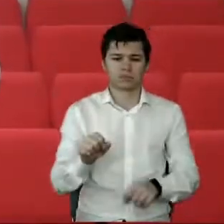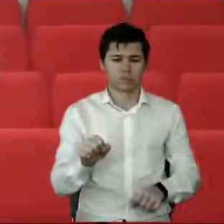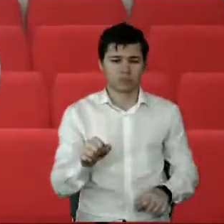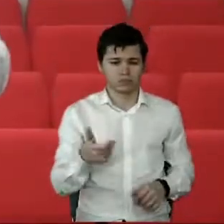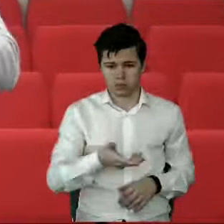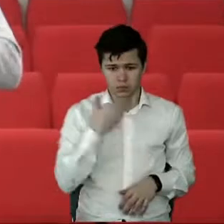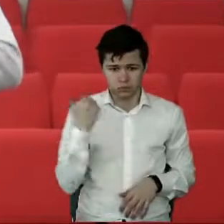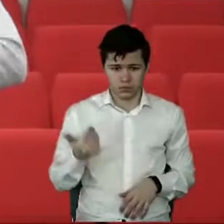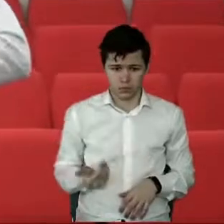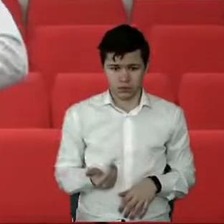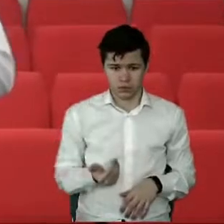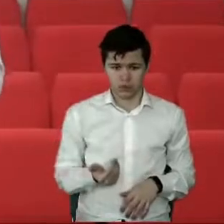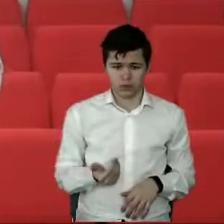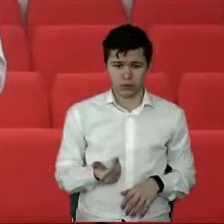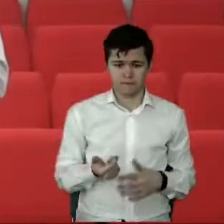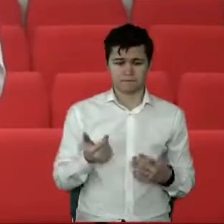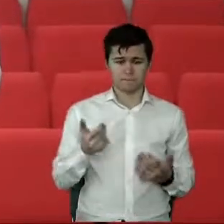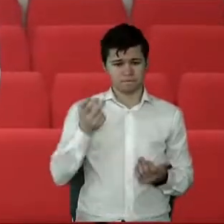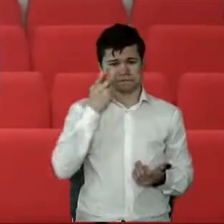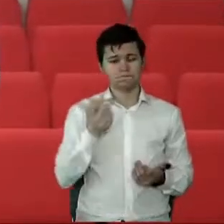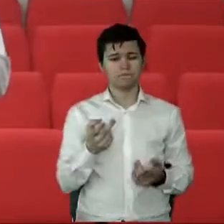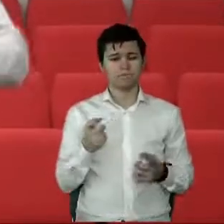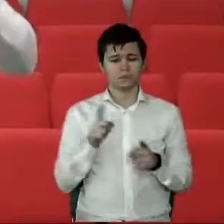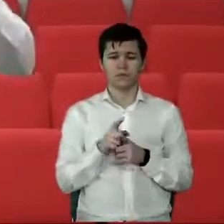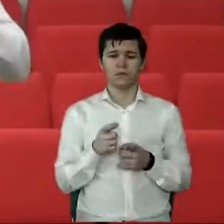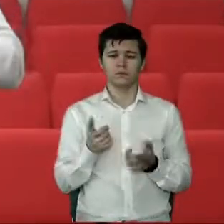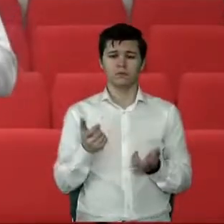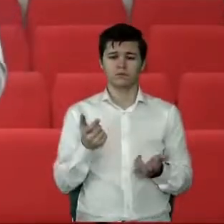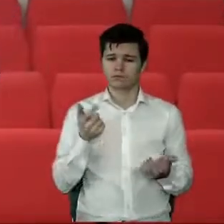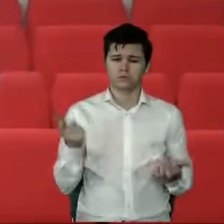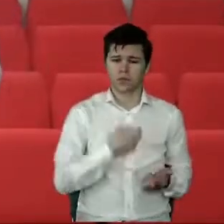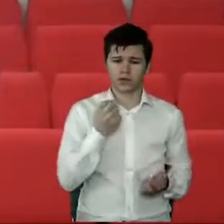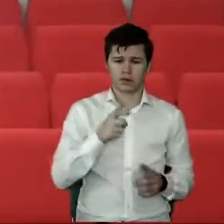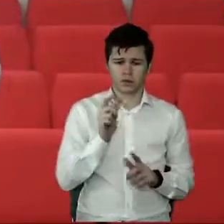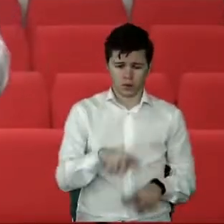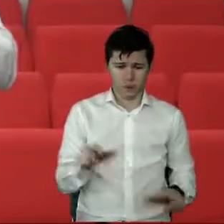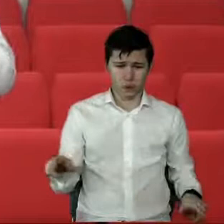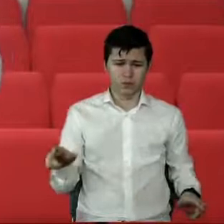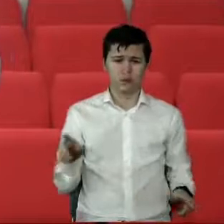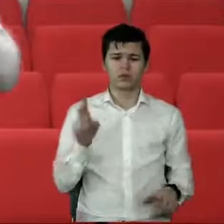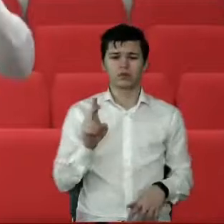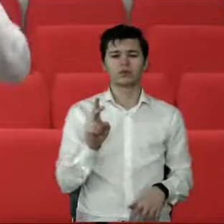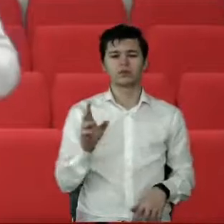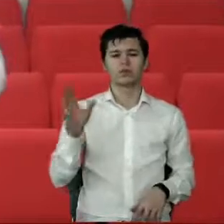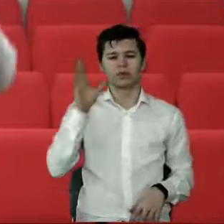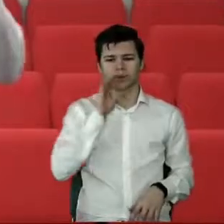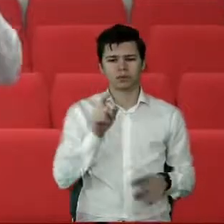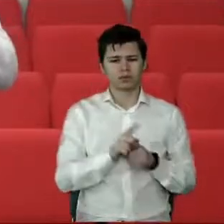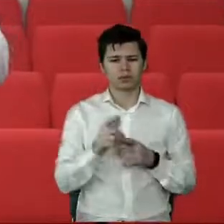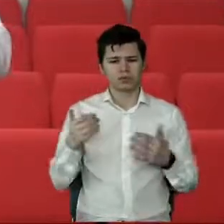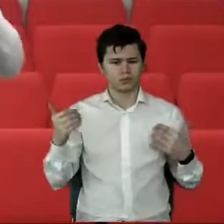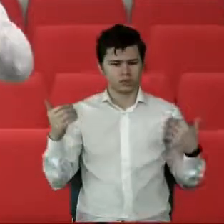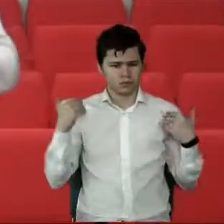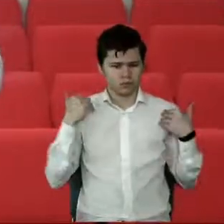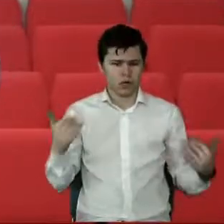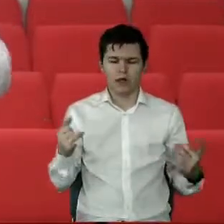Опять возникает этот вопрос. Если так мало людей, которые были и совершали такие великие действия, и чья жизнь, и чье действие, чье